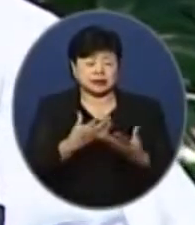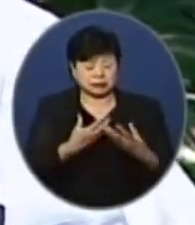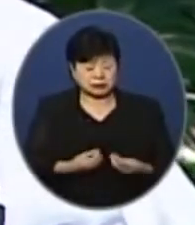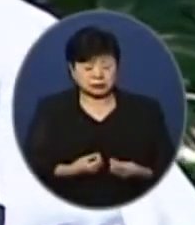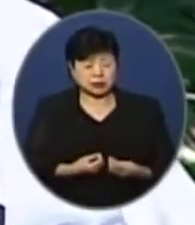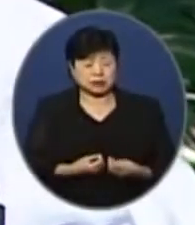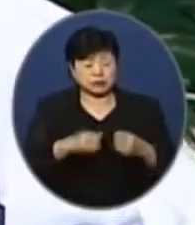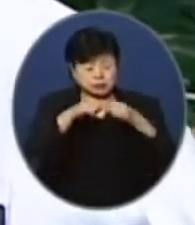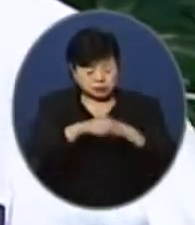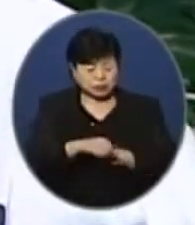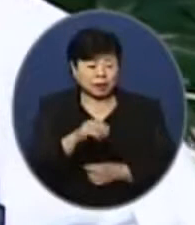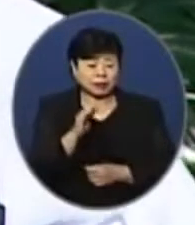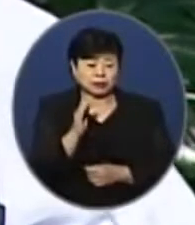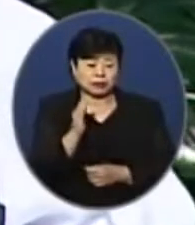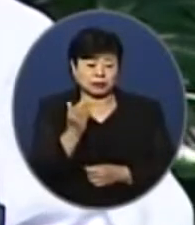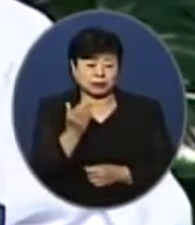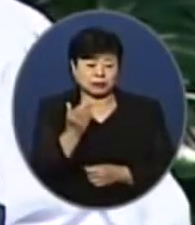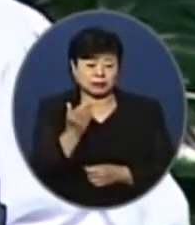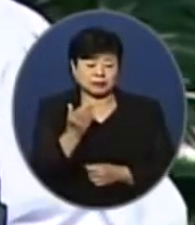낙심하고 절망하게 되며